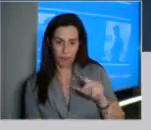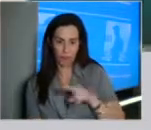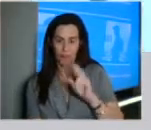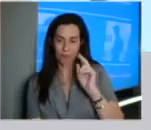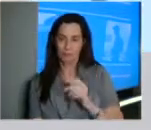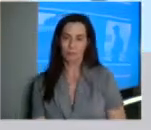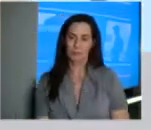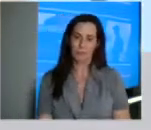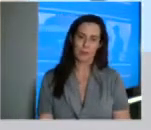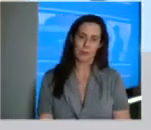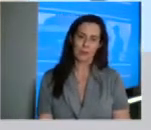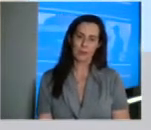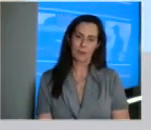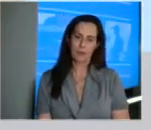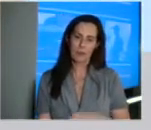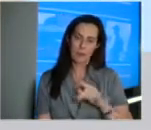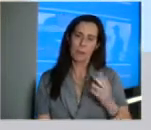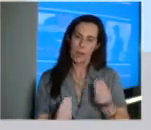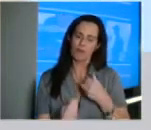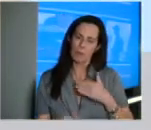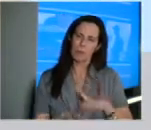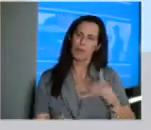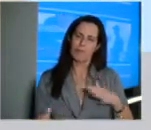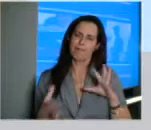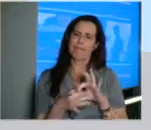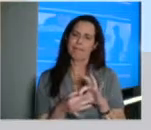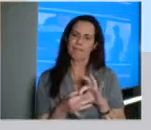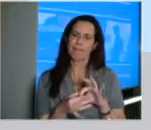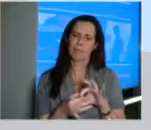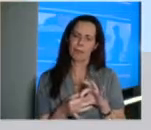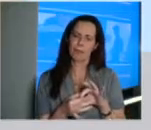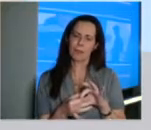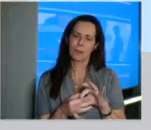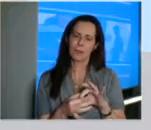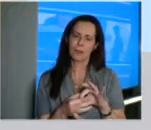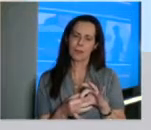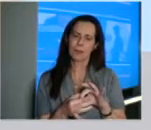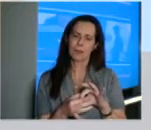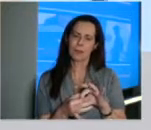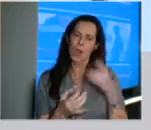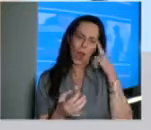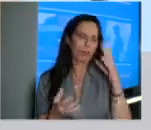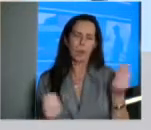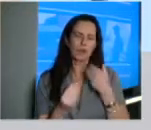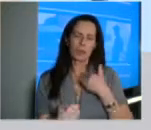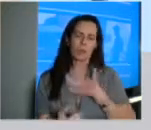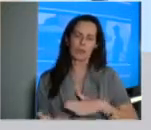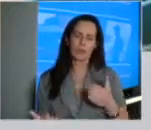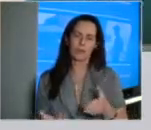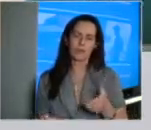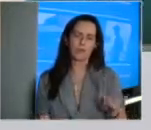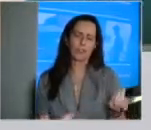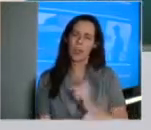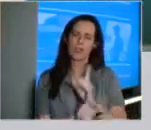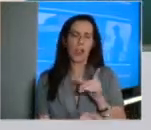כן. זה משהו שמתחבר אליו, זה כאילו, לא יודע, משהו שרציתי, ישר